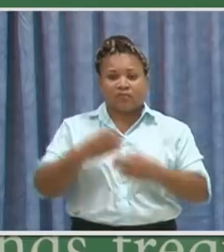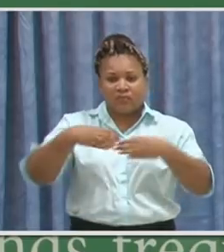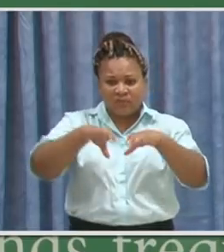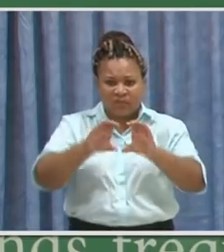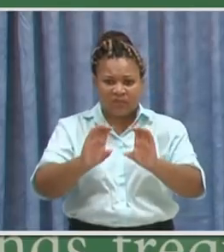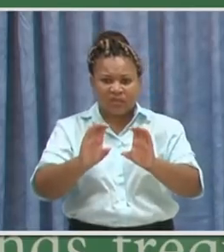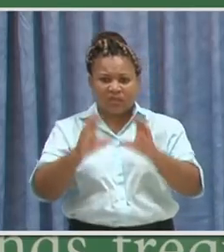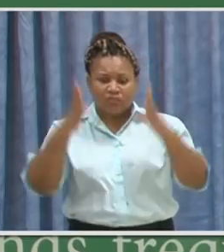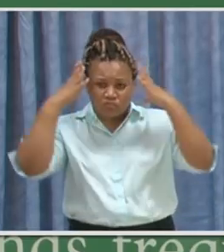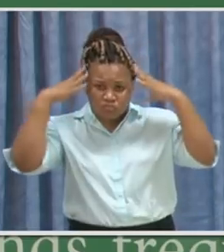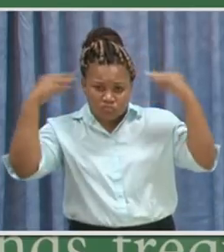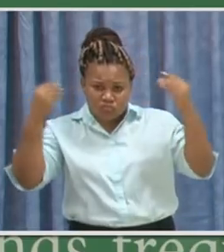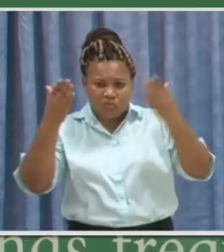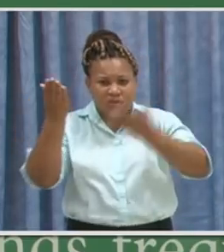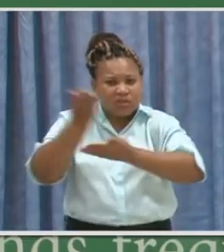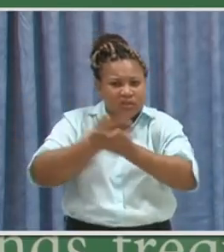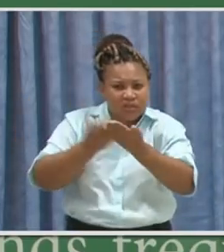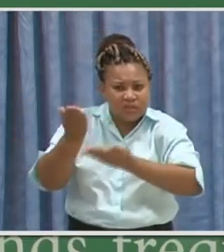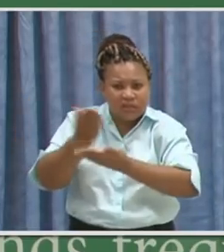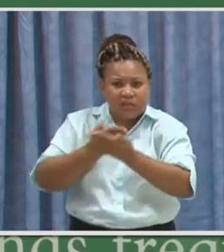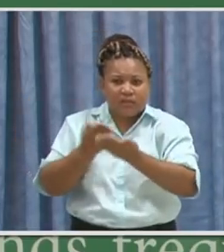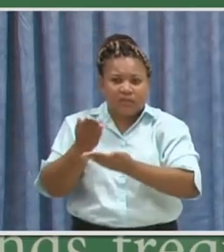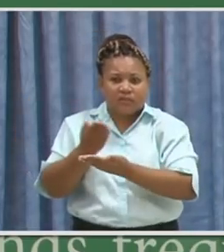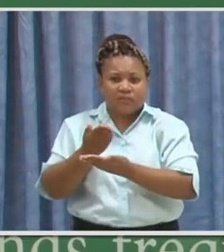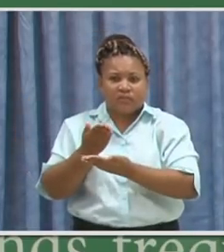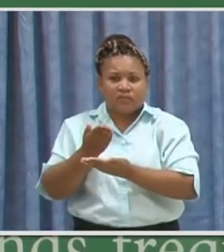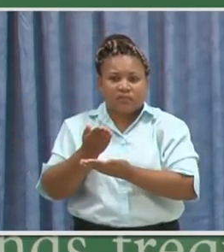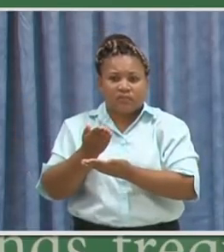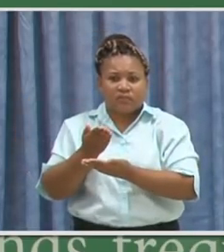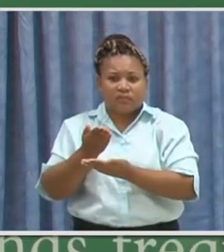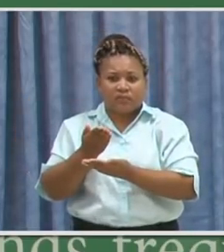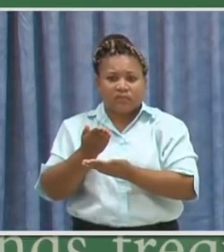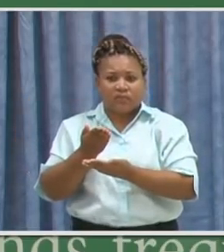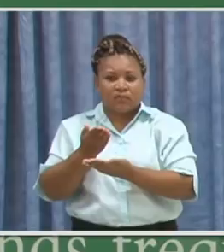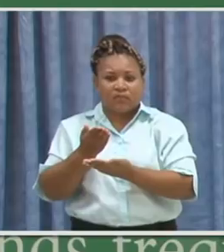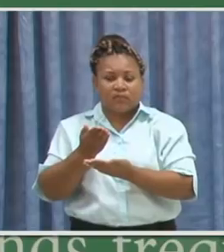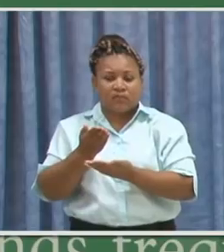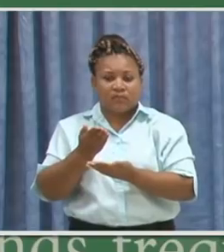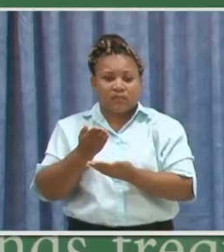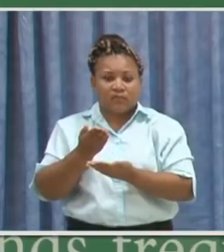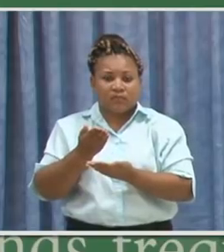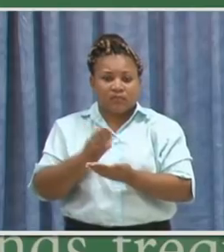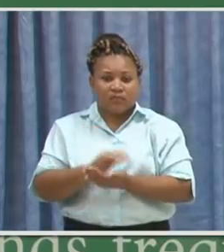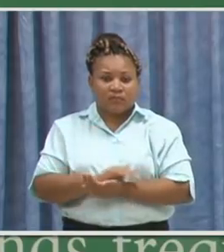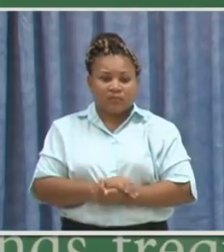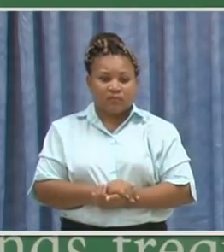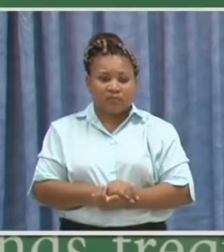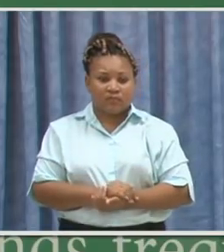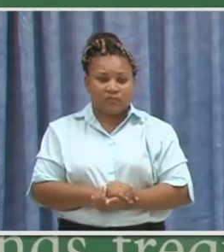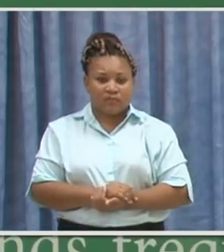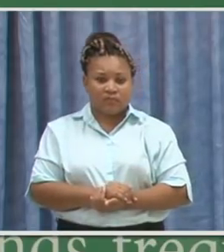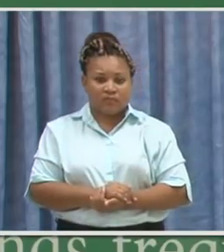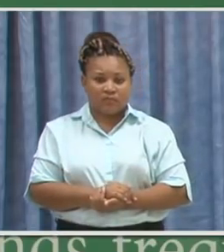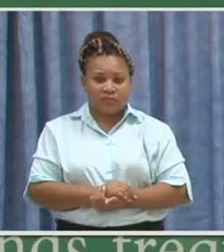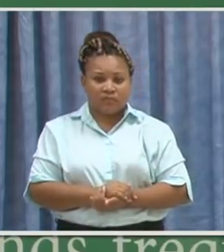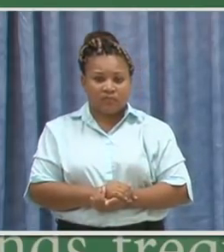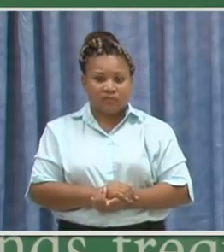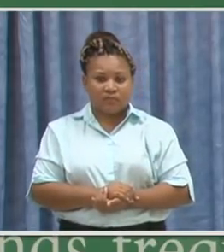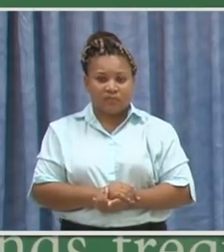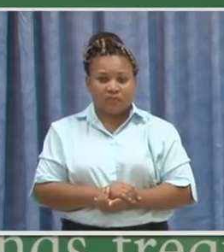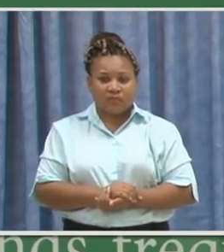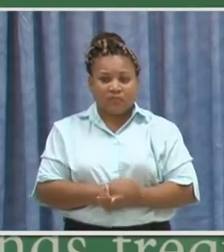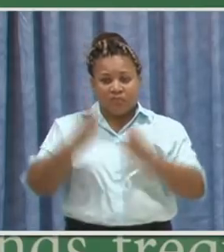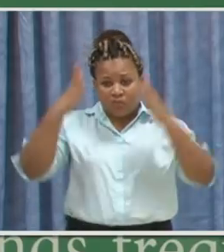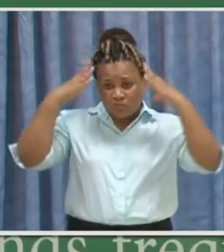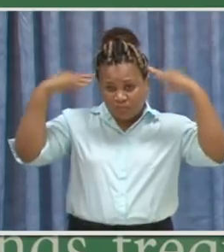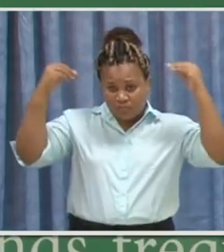est capable, mais qui pourrait prendre avec lui son gouvernement. Il a fait le nécessaire. Nous,